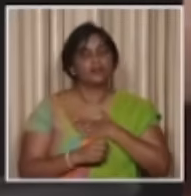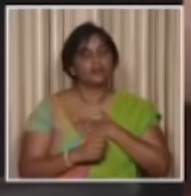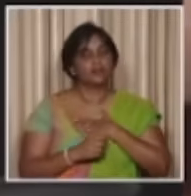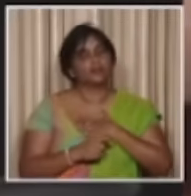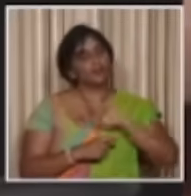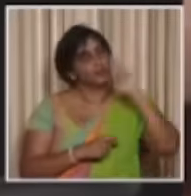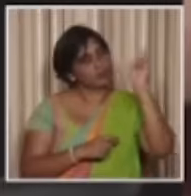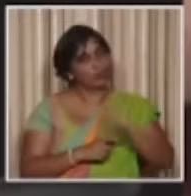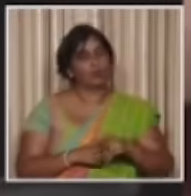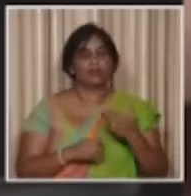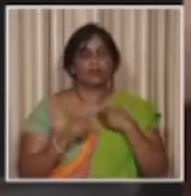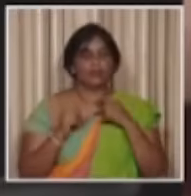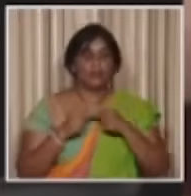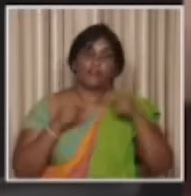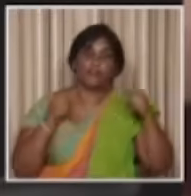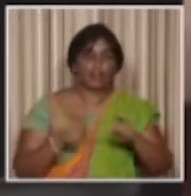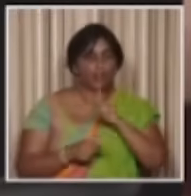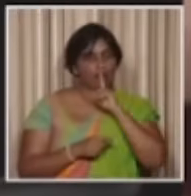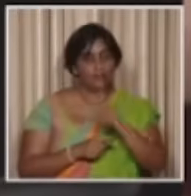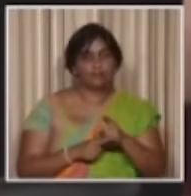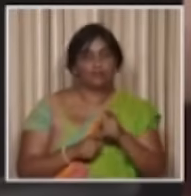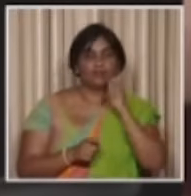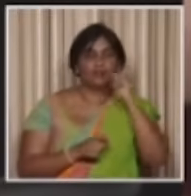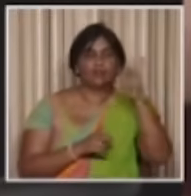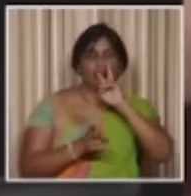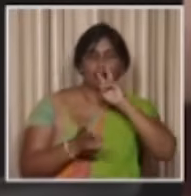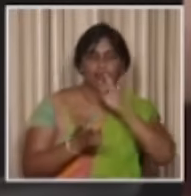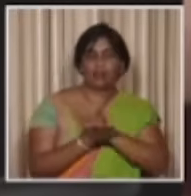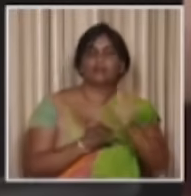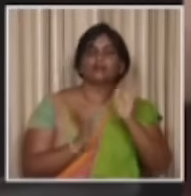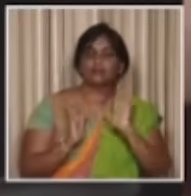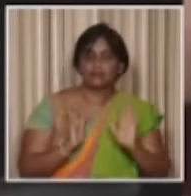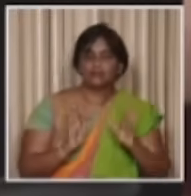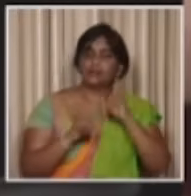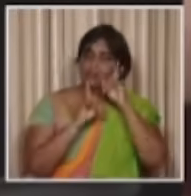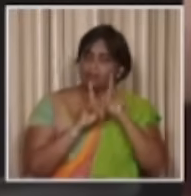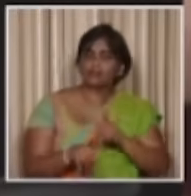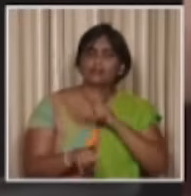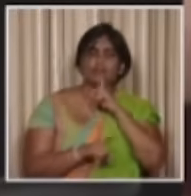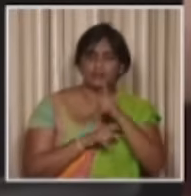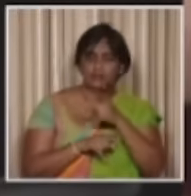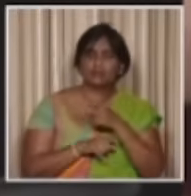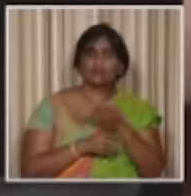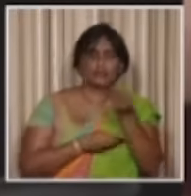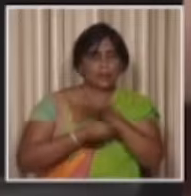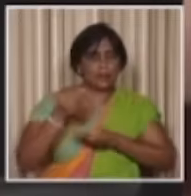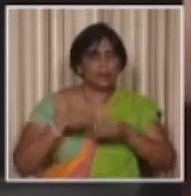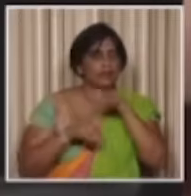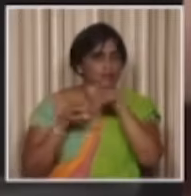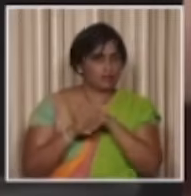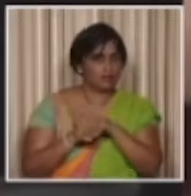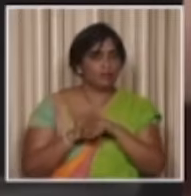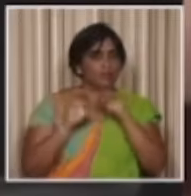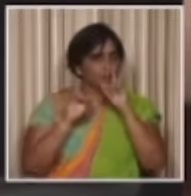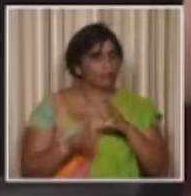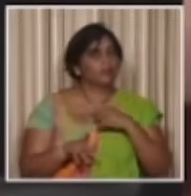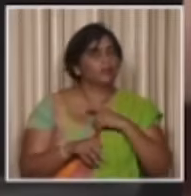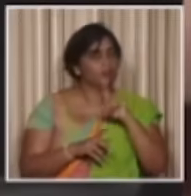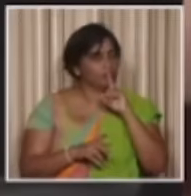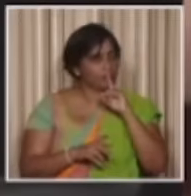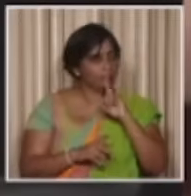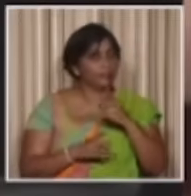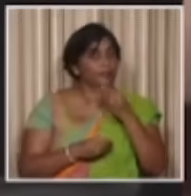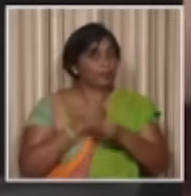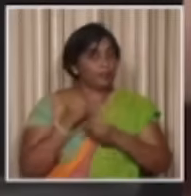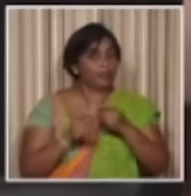මේක දිනවනවා. අවිරුද්ධව කතා කරාට මොකද මිනිස්සුම නොමගාරින්නයි අපිට තියෙන්නේ. මේ වගේ කතා ඩීල් වෙන්න ඇති. ඒ හින්දා මම කියනවා